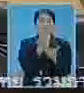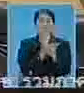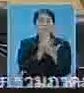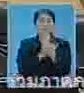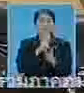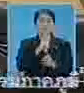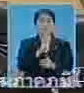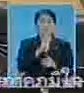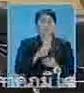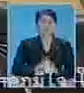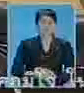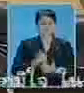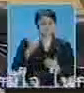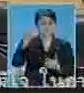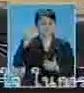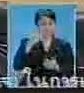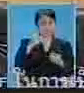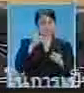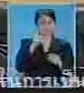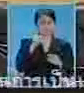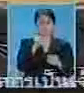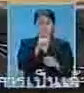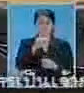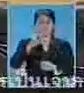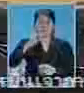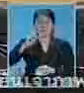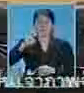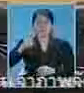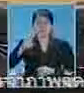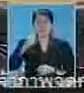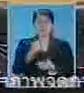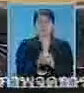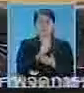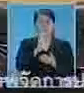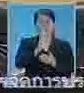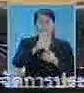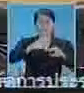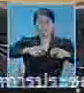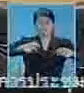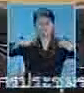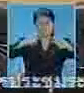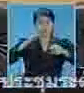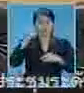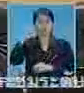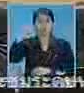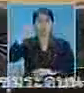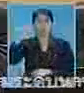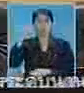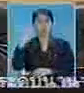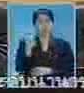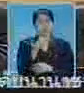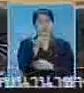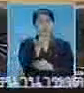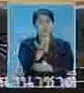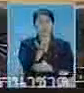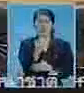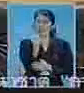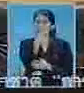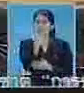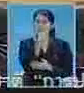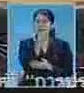นในอดีตเนี่ยนะครับ SME ในสมัยรัฐบาลของท่านเนี่ยเวลากราบขอเขากราบขอใครครับก็กราบขอนักการเมื